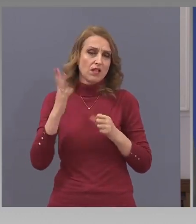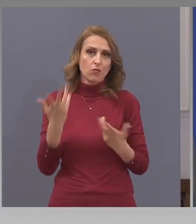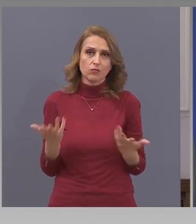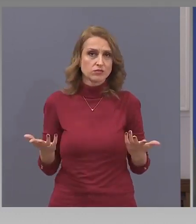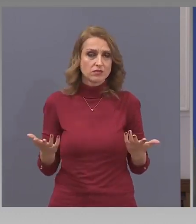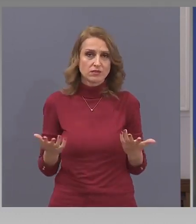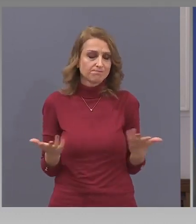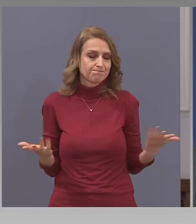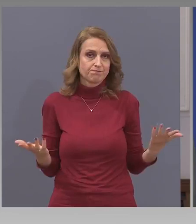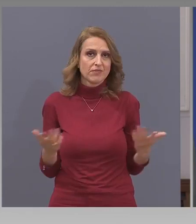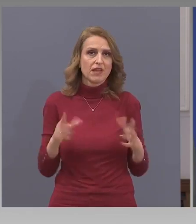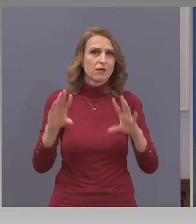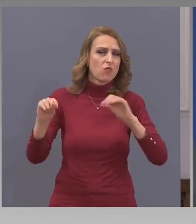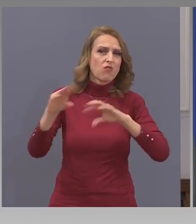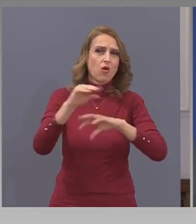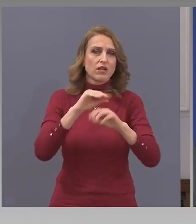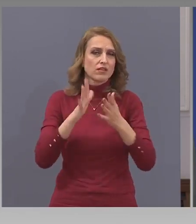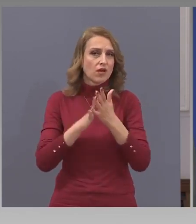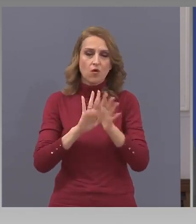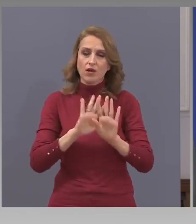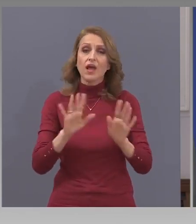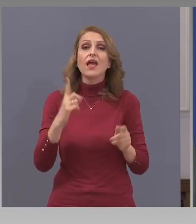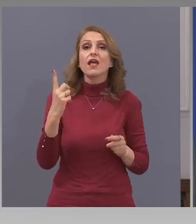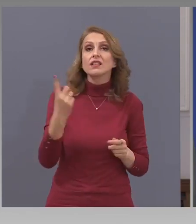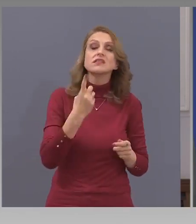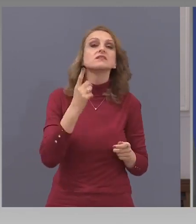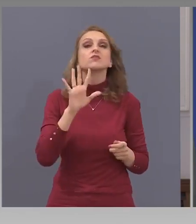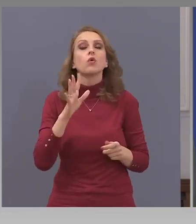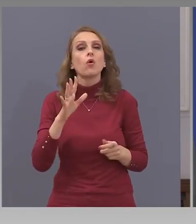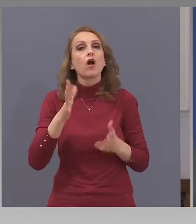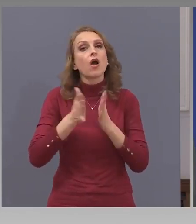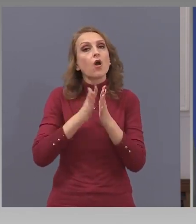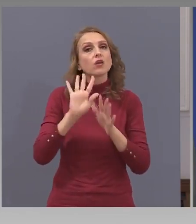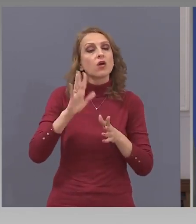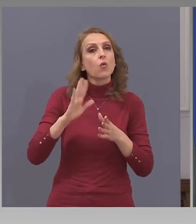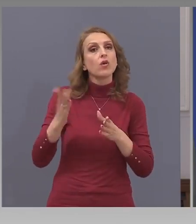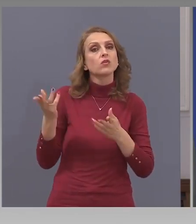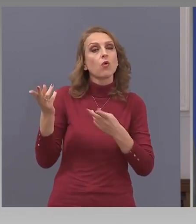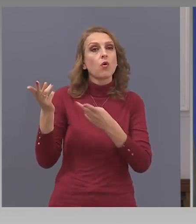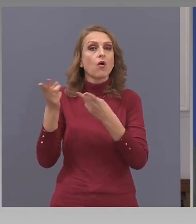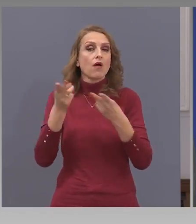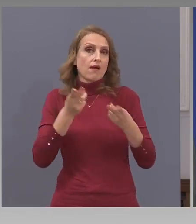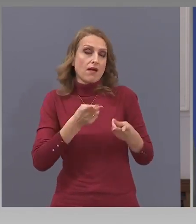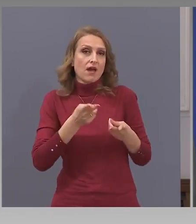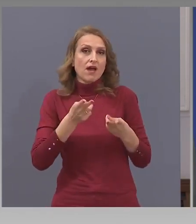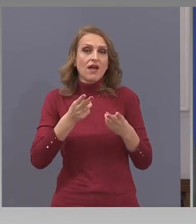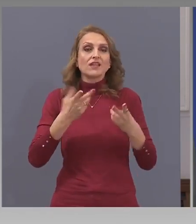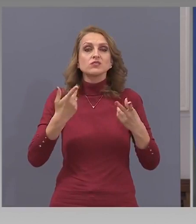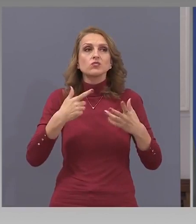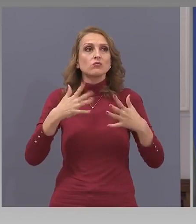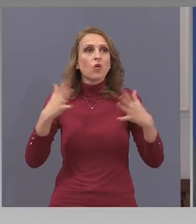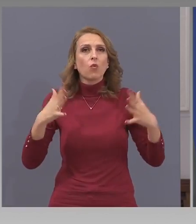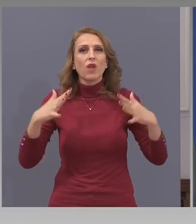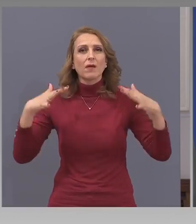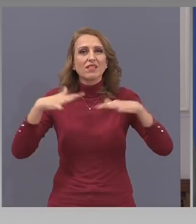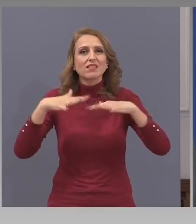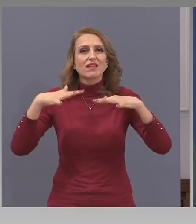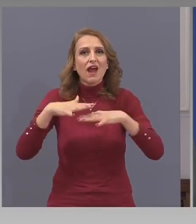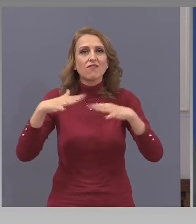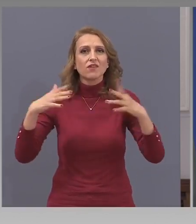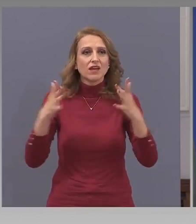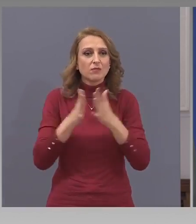което заявиха доставчиците на видеосъдържание, е, че ограничават качеството, защото трафика се е